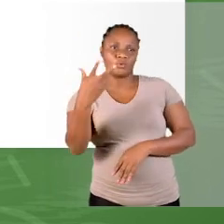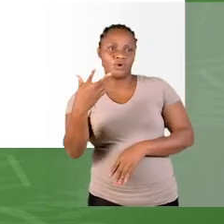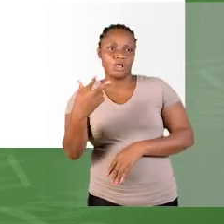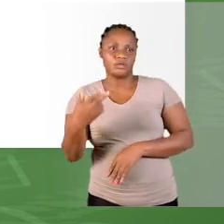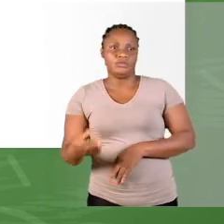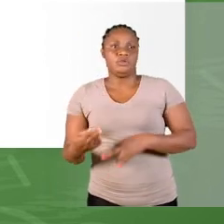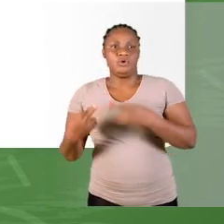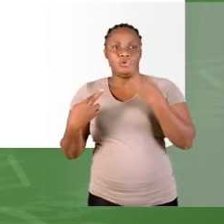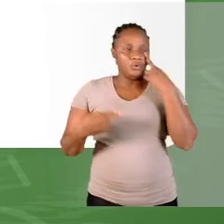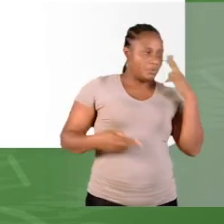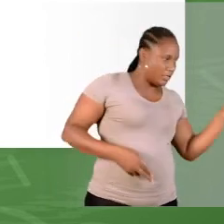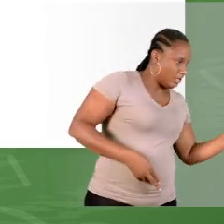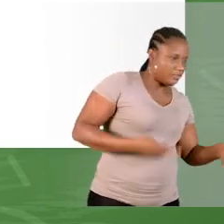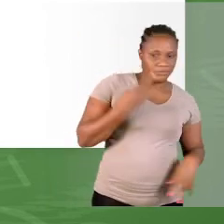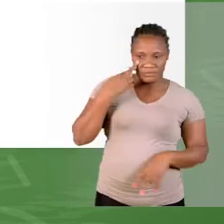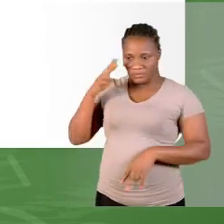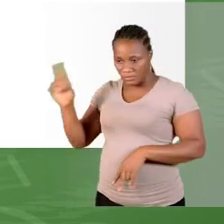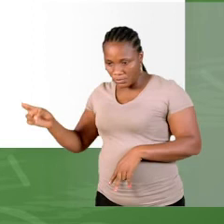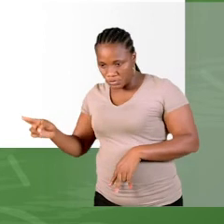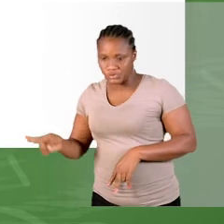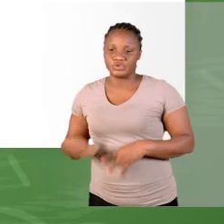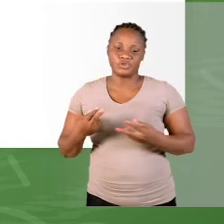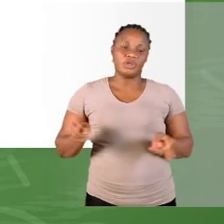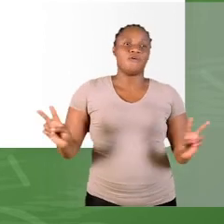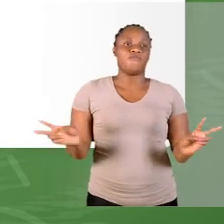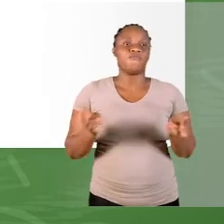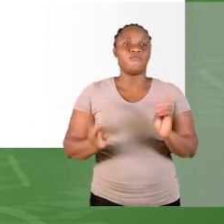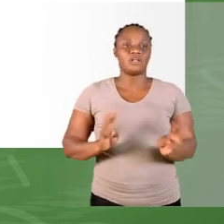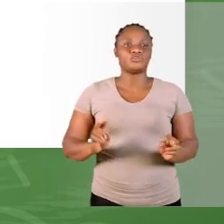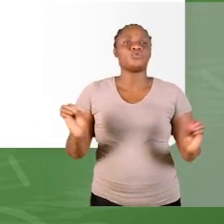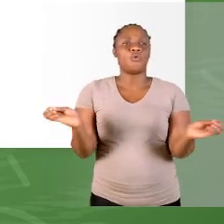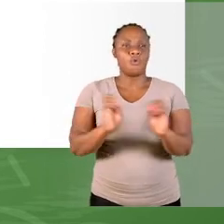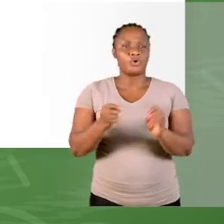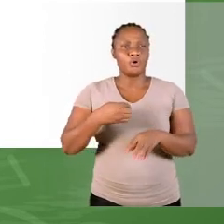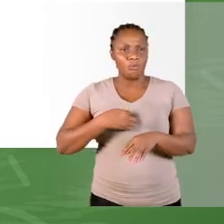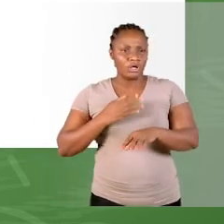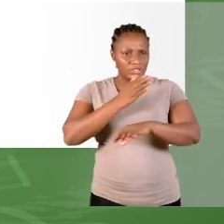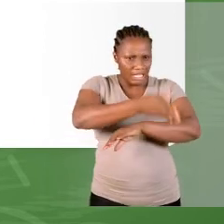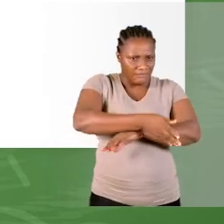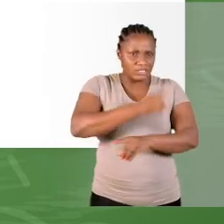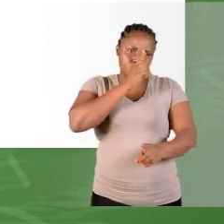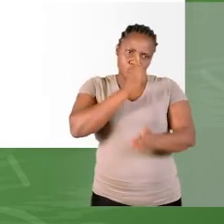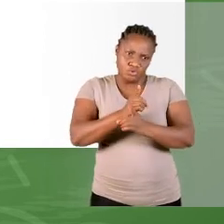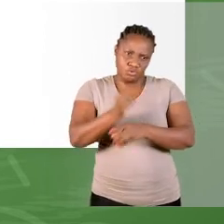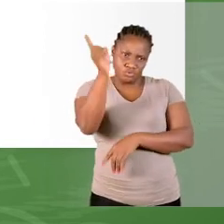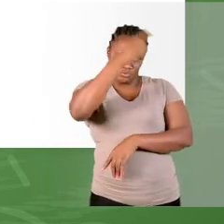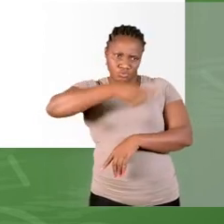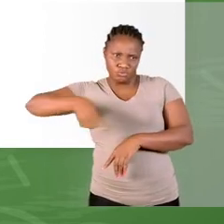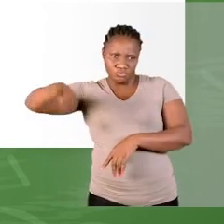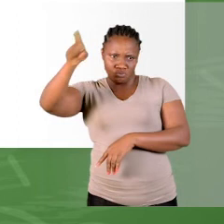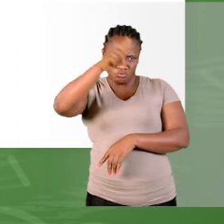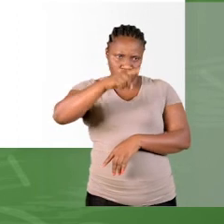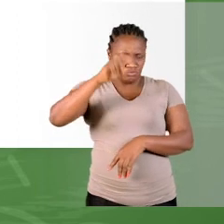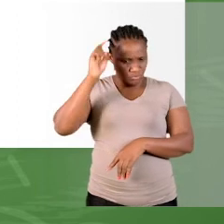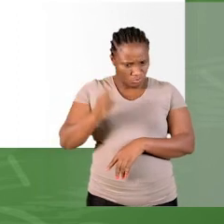3. Regardez à gauche et à droite avant de traverser la rue. Oui, cette affirmation est juste. je